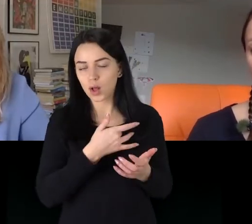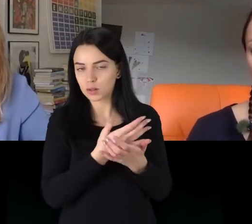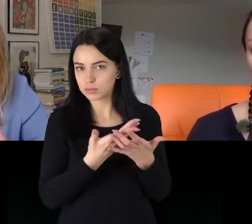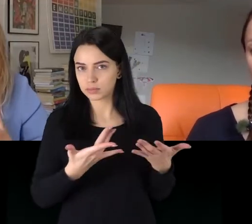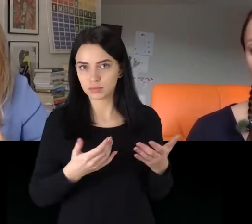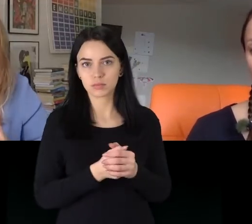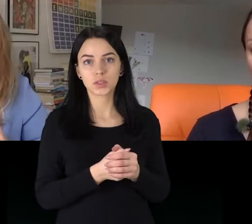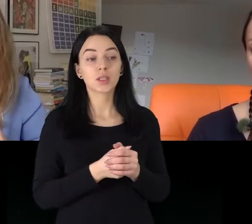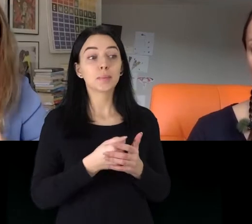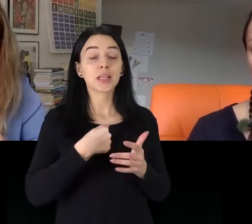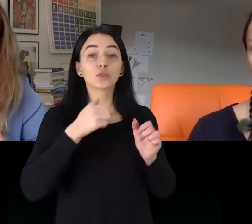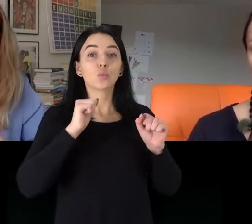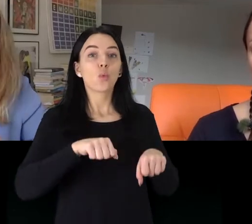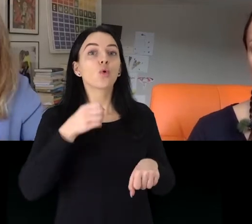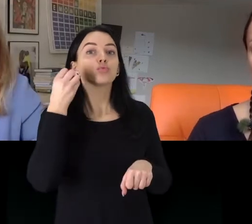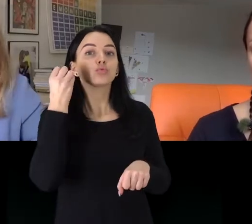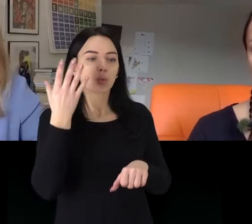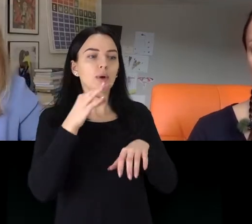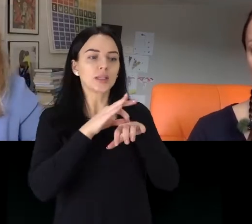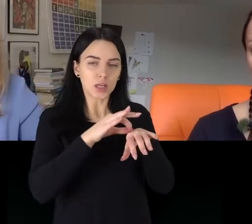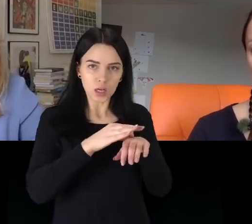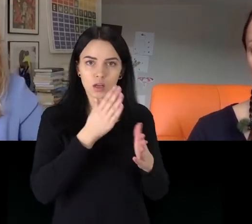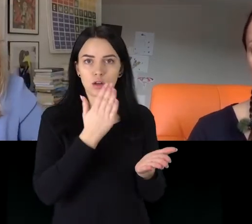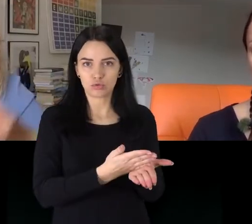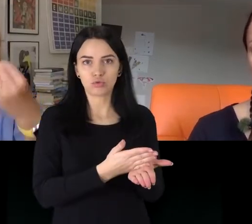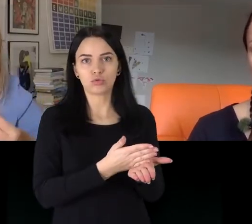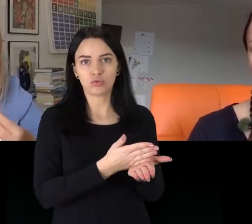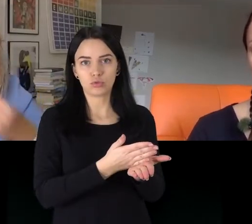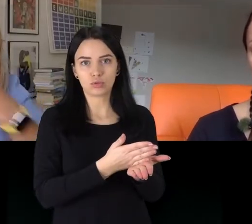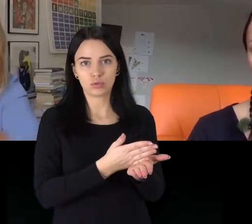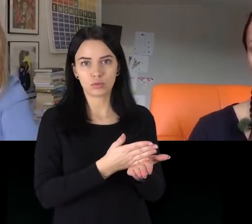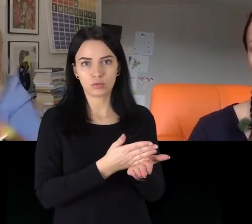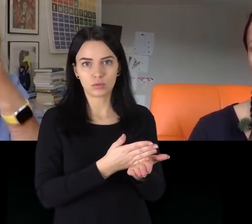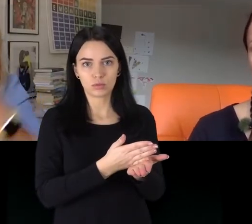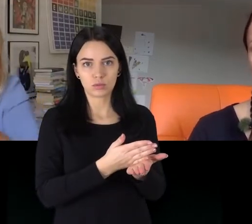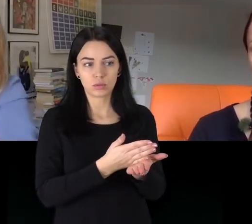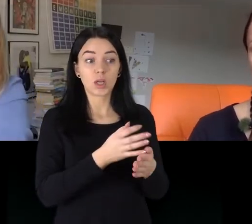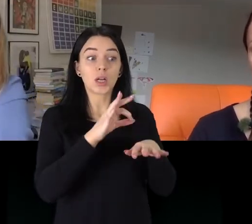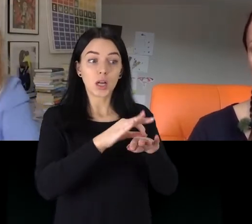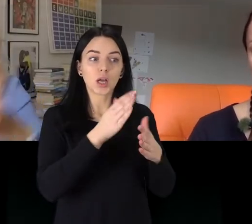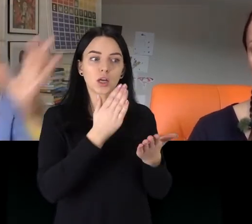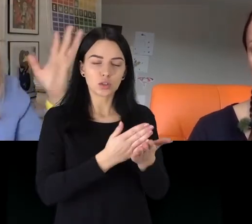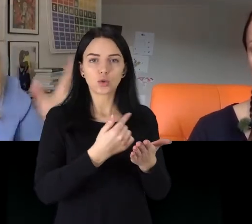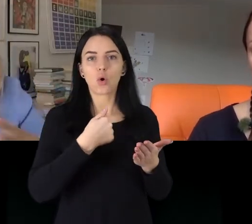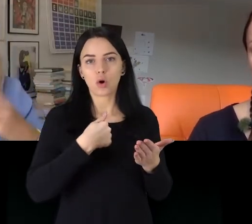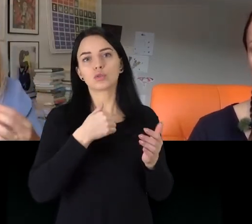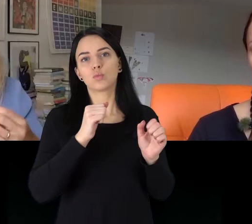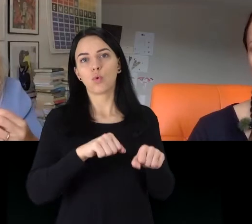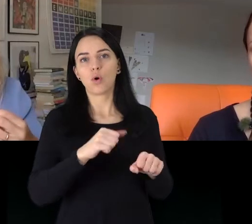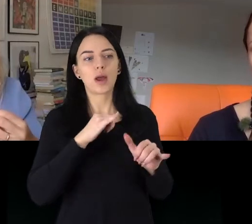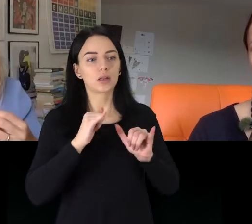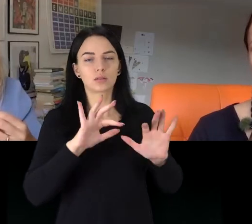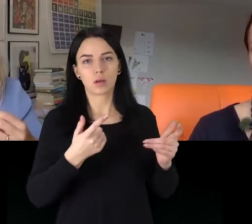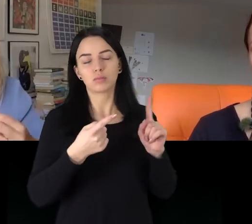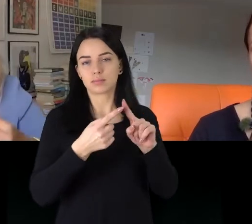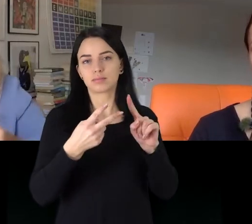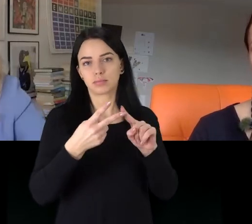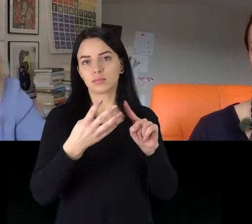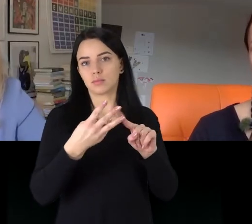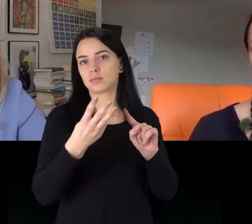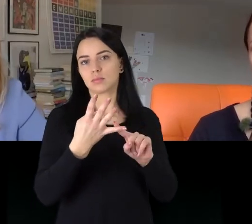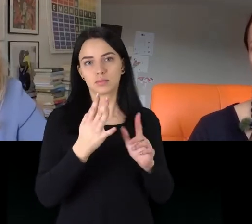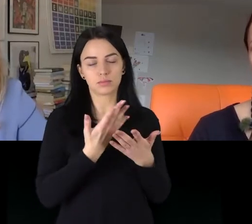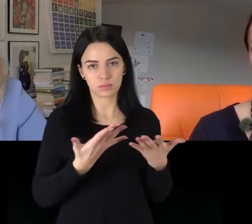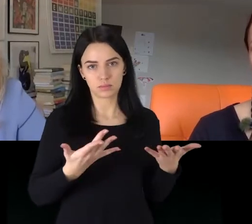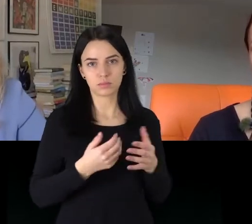aš galiu suvokti, kad čia veikia liga ir jinai veikia taip, aš galiu reaguoti ją 1, 2, 3, 4, 5 punktais. Tai